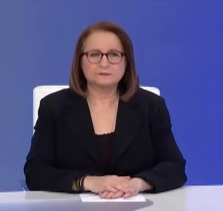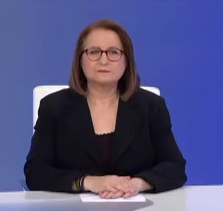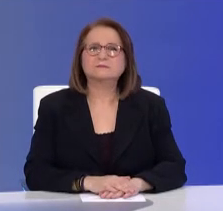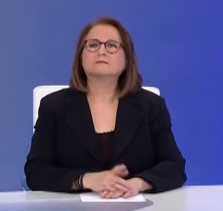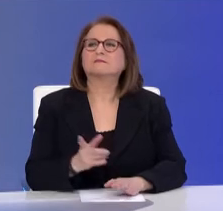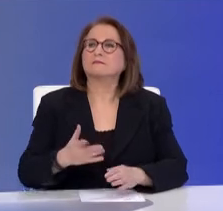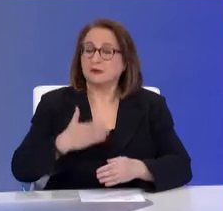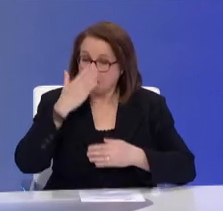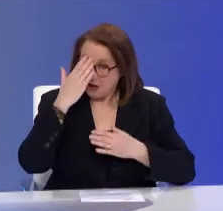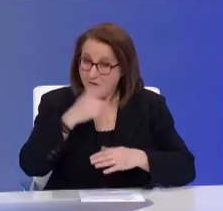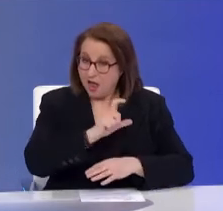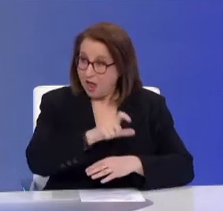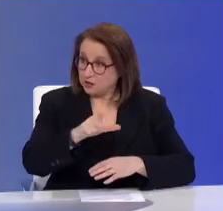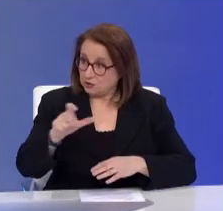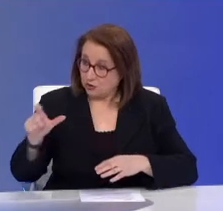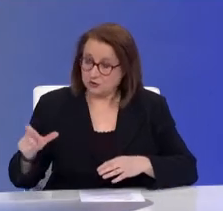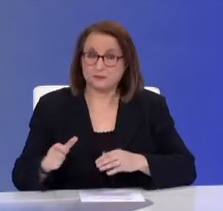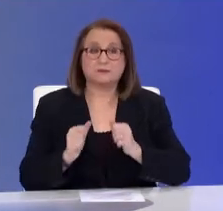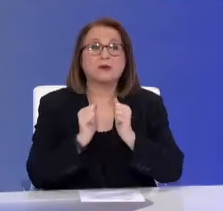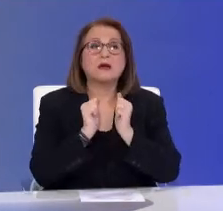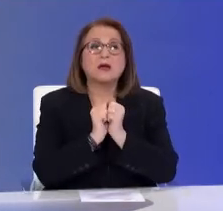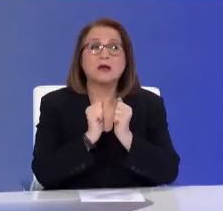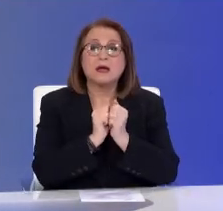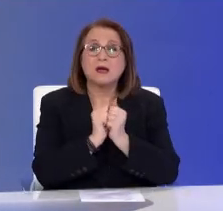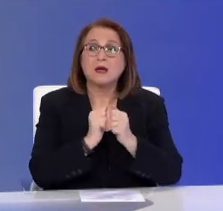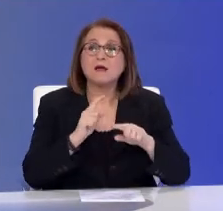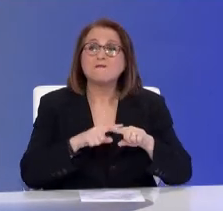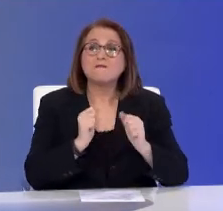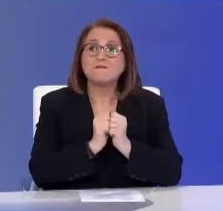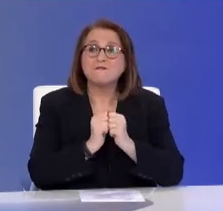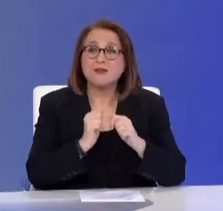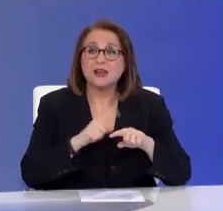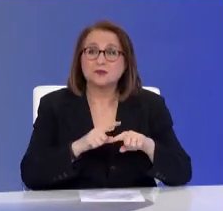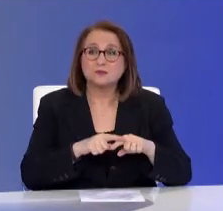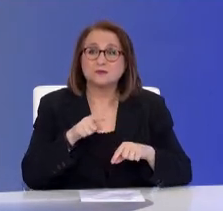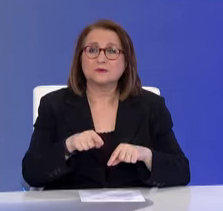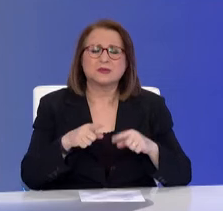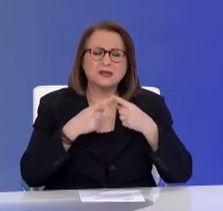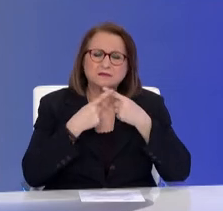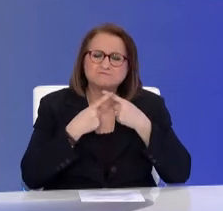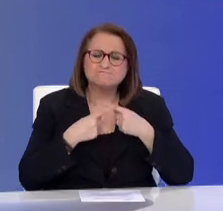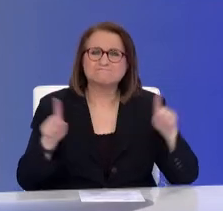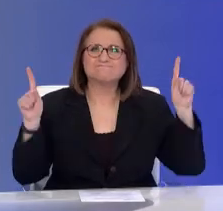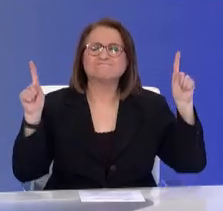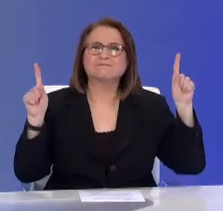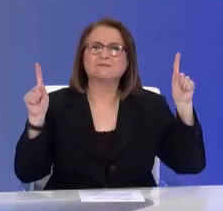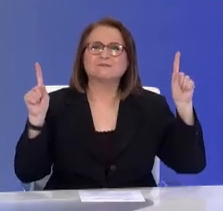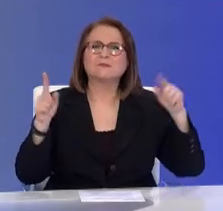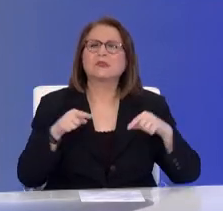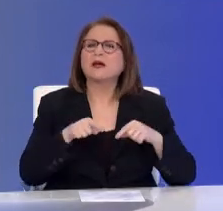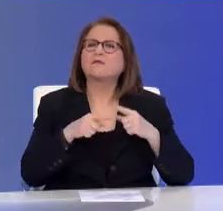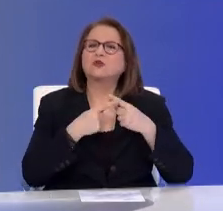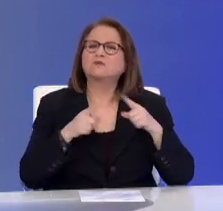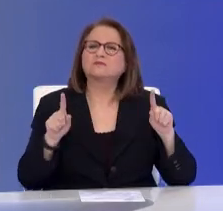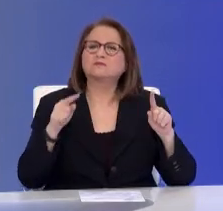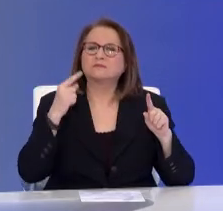Εξελενσίς, εξοχότατη. Ο φιλελληνισμός είναι ένα ξεχωριστό φαινόμενο που βρίσκει